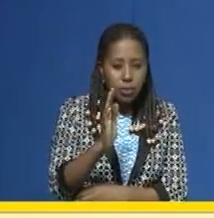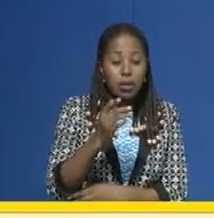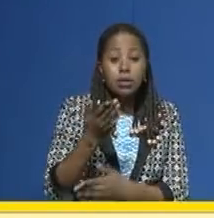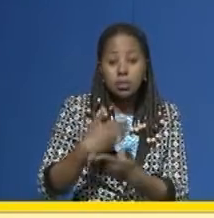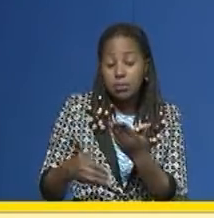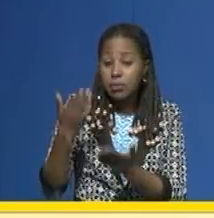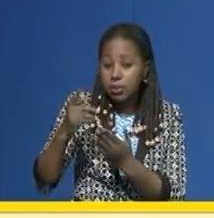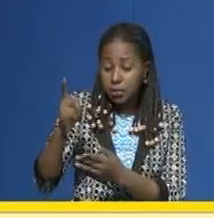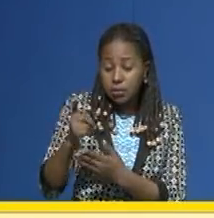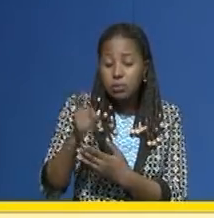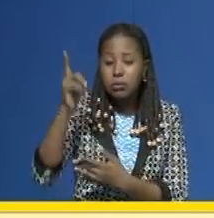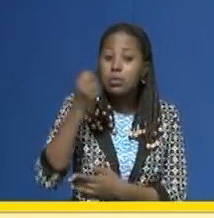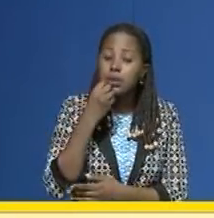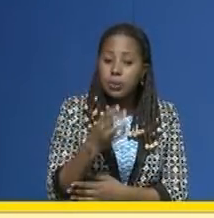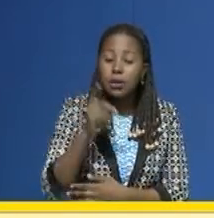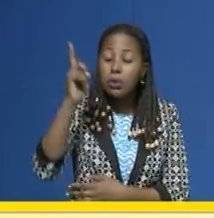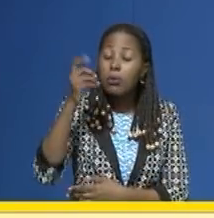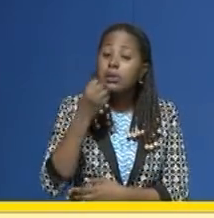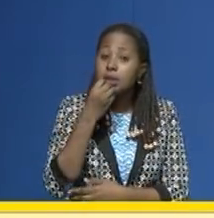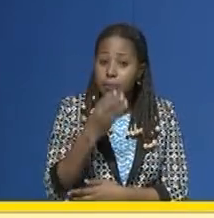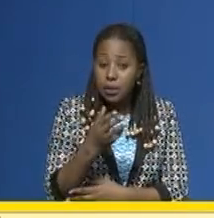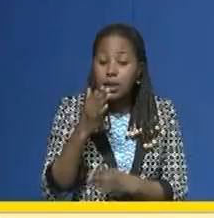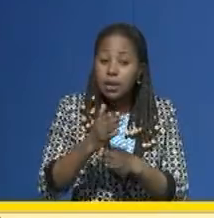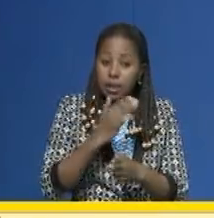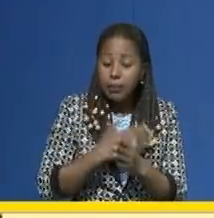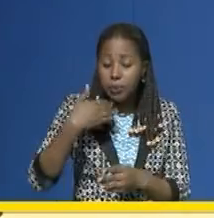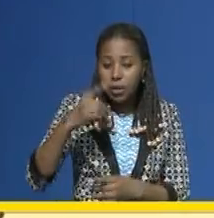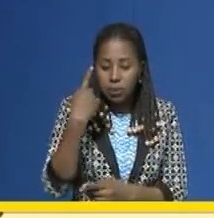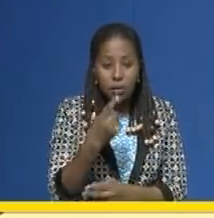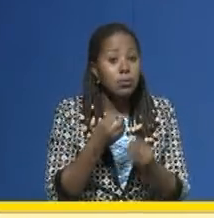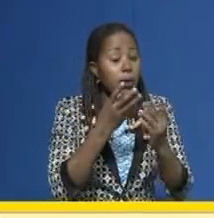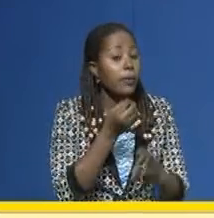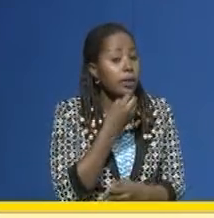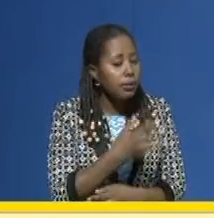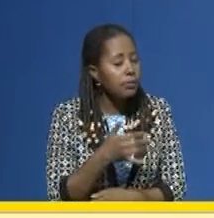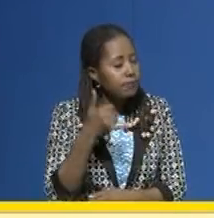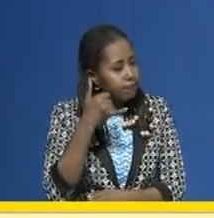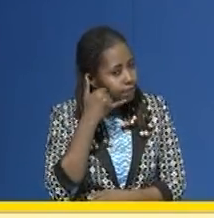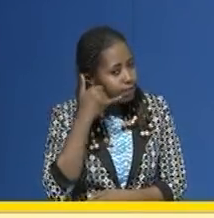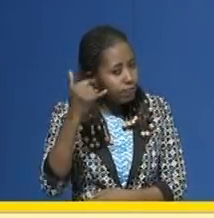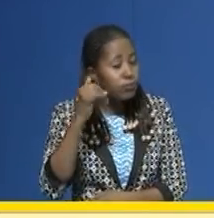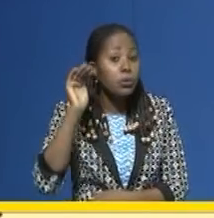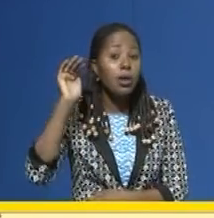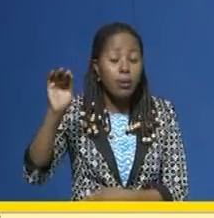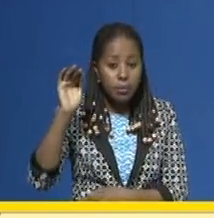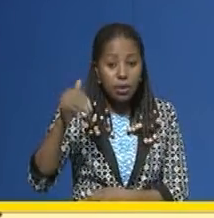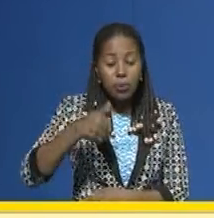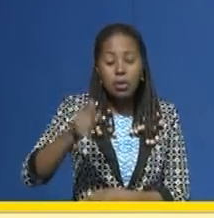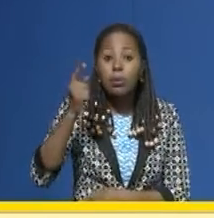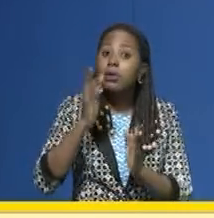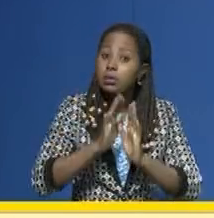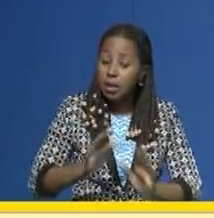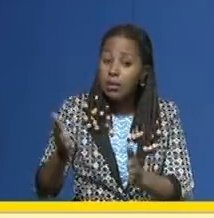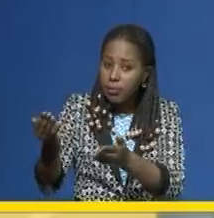isolation center huko Temeke. Huko Temeke wao, kabla tujaenda, kwanza tunawapa taarifa. Tunapiga simu kule, tunawataarifu. Kwa hiyo nao wanakuwa wako